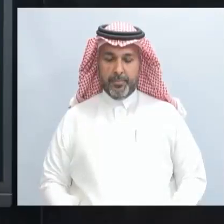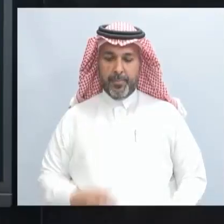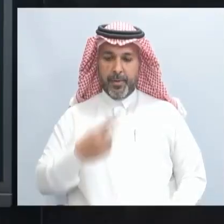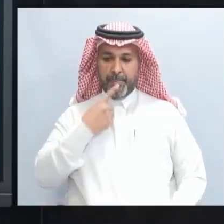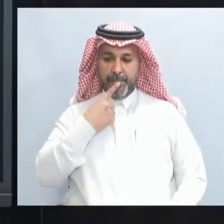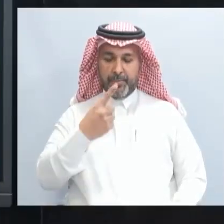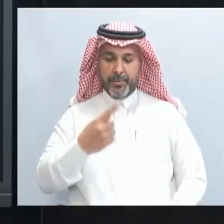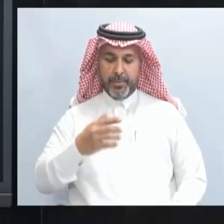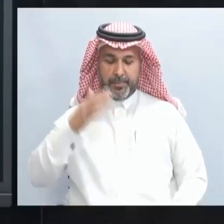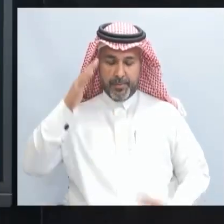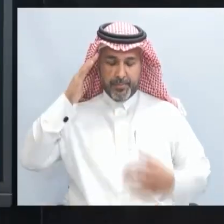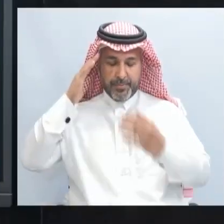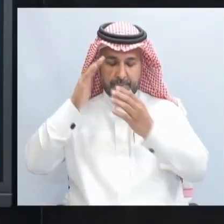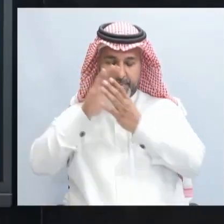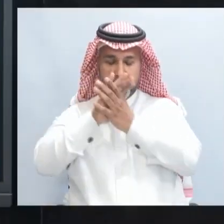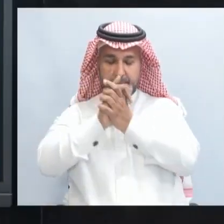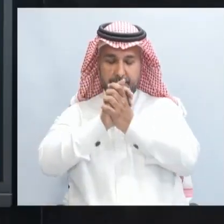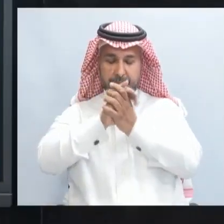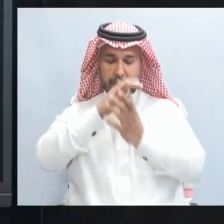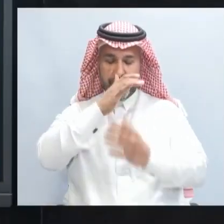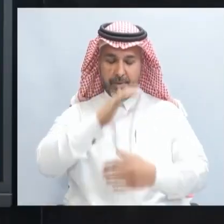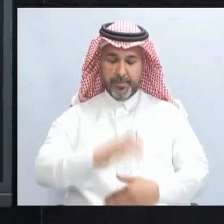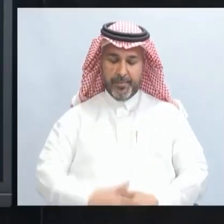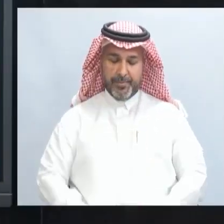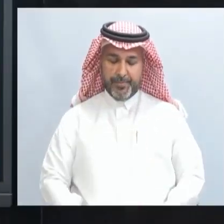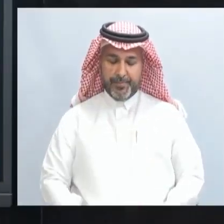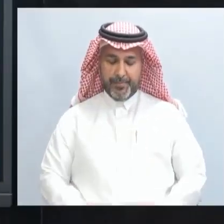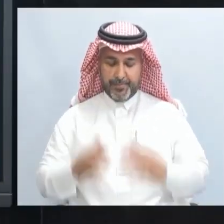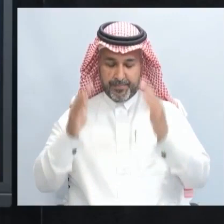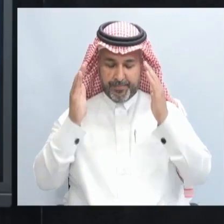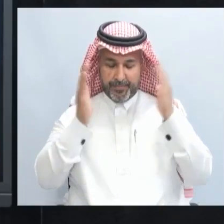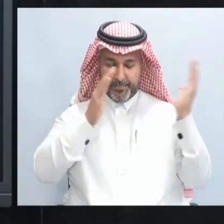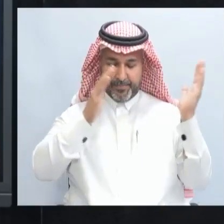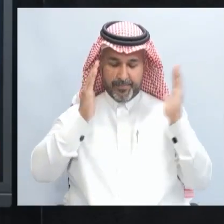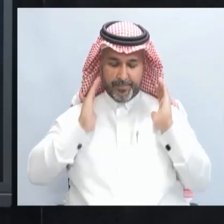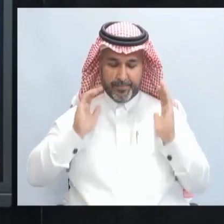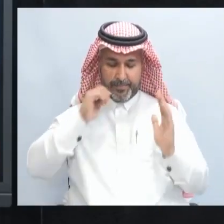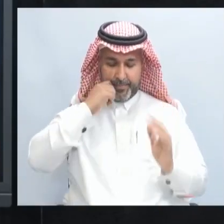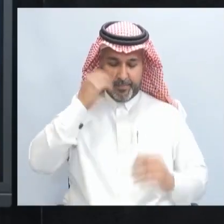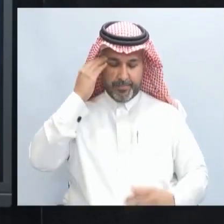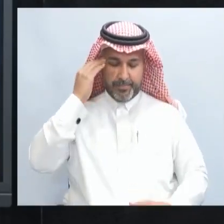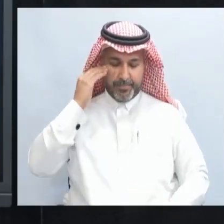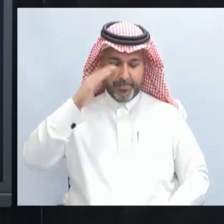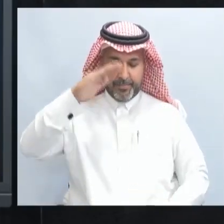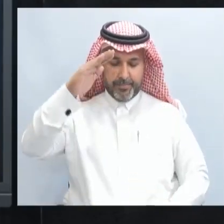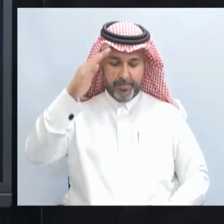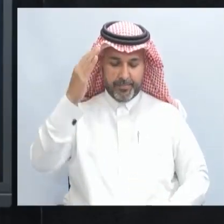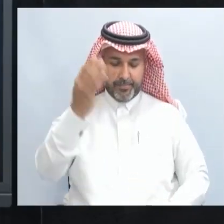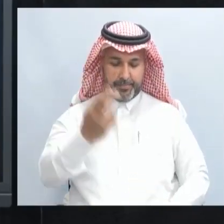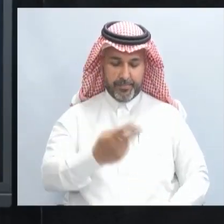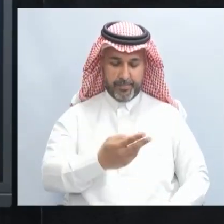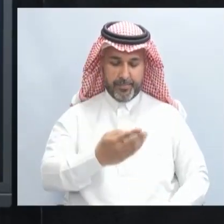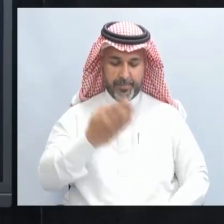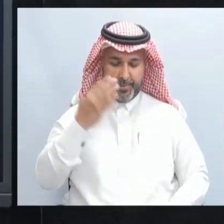بسم الله والصلاه والسلام على اشرف الانبياء والمرسلين اهلا وسهلا بكم اعزائي الطلاب والطالبات في يوم دراسي جديد معدد